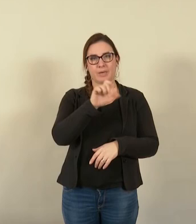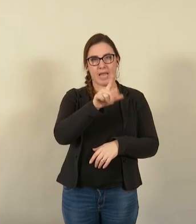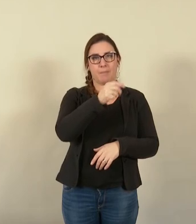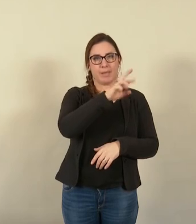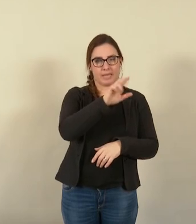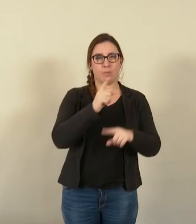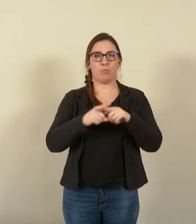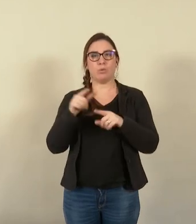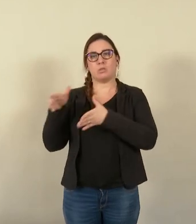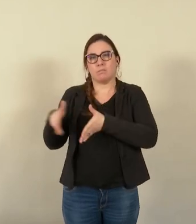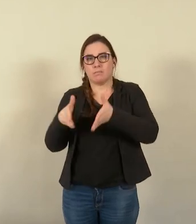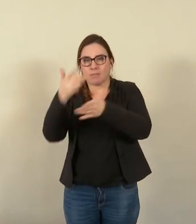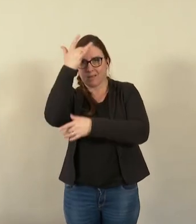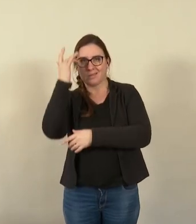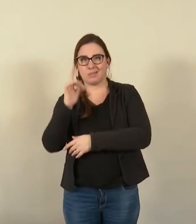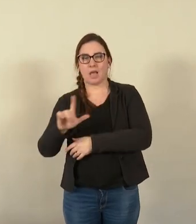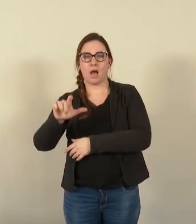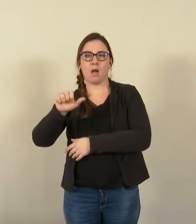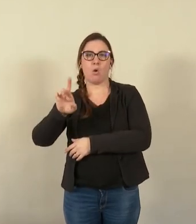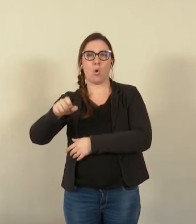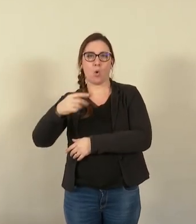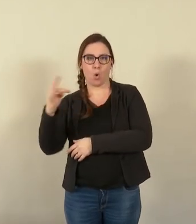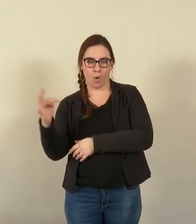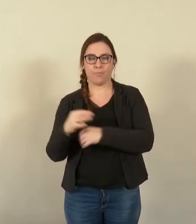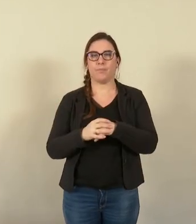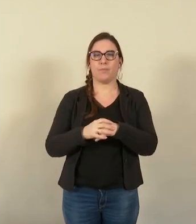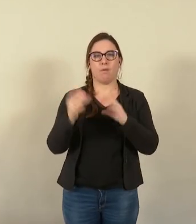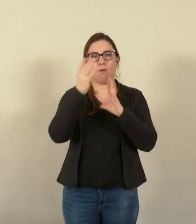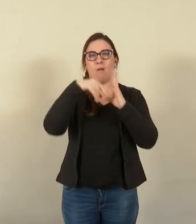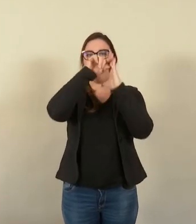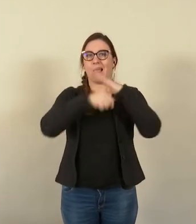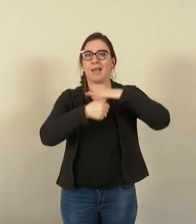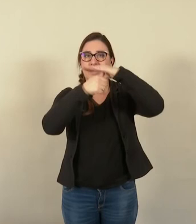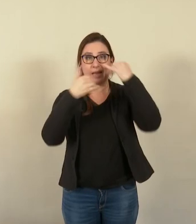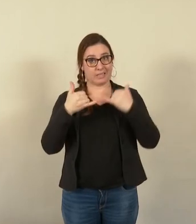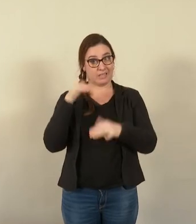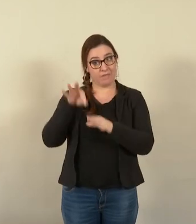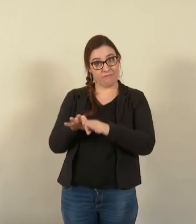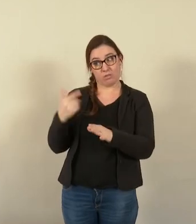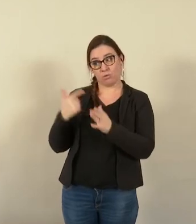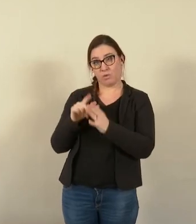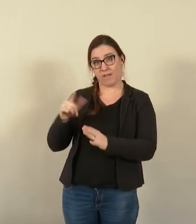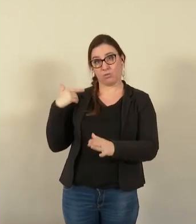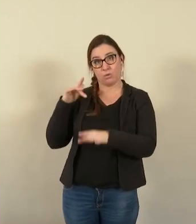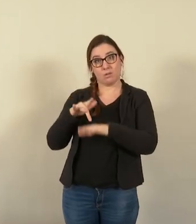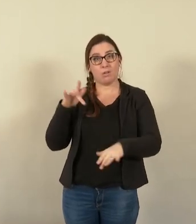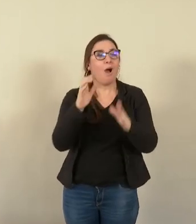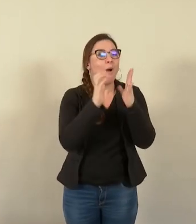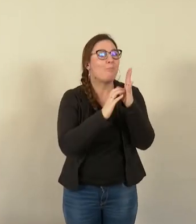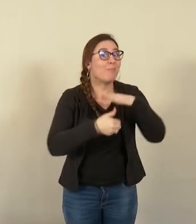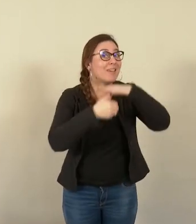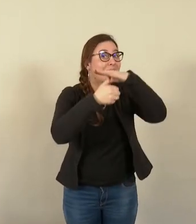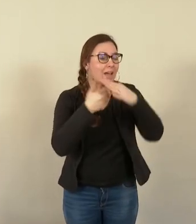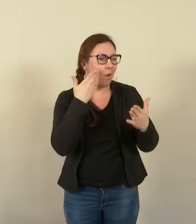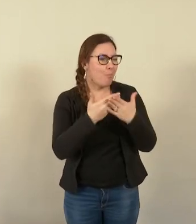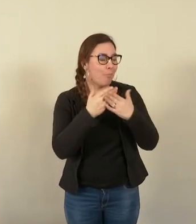s'inscrit pleinement dans la délibération cadre habitat et logement adopté dans ce même conseil municipal en 2022 preuve que les délibérations CADR